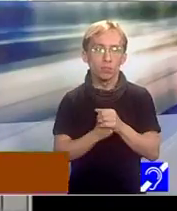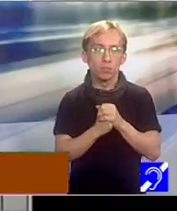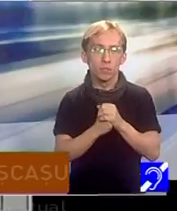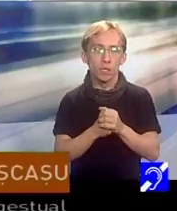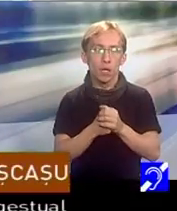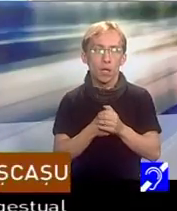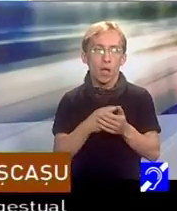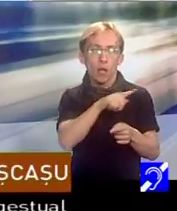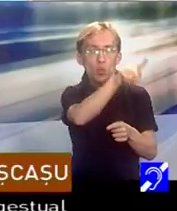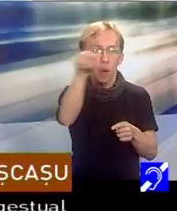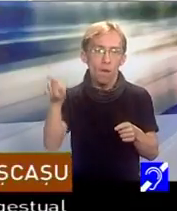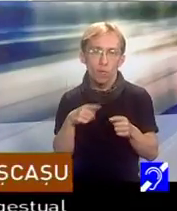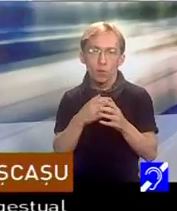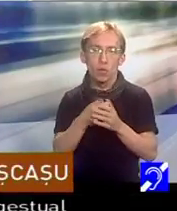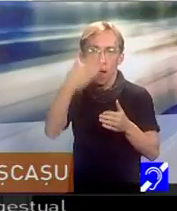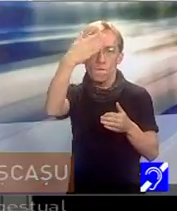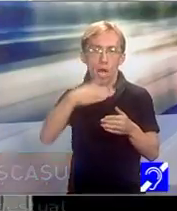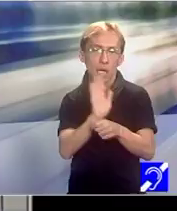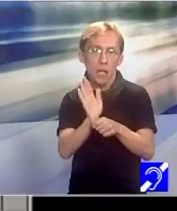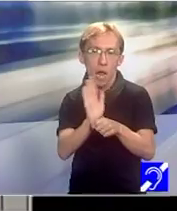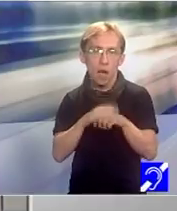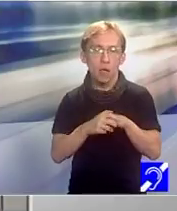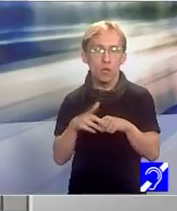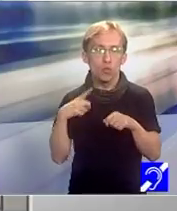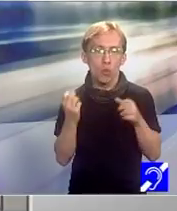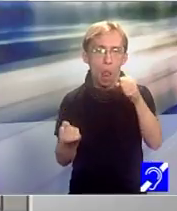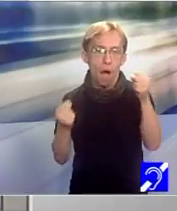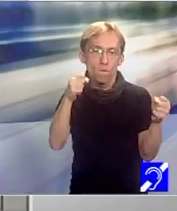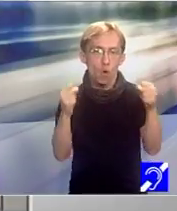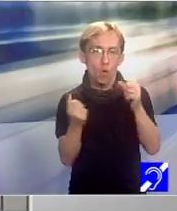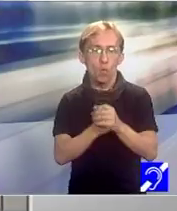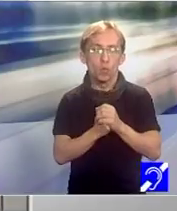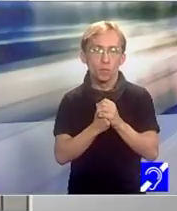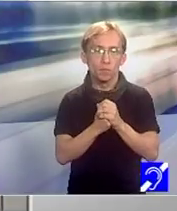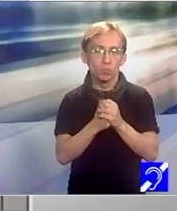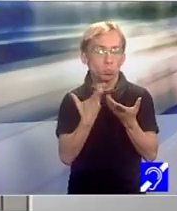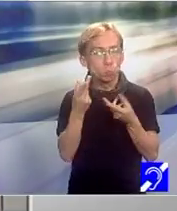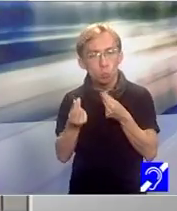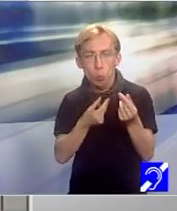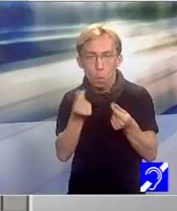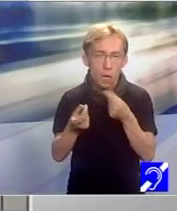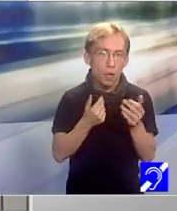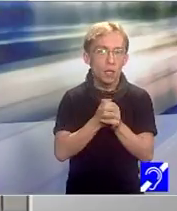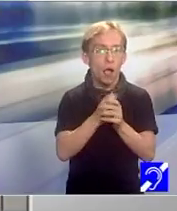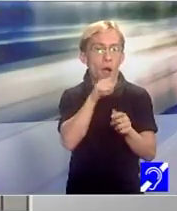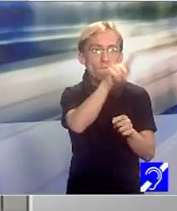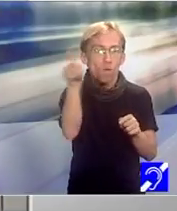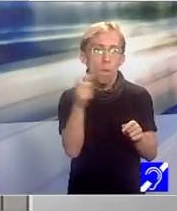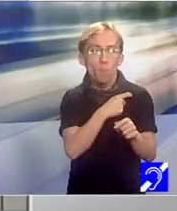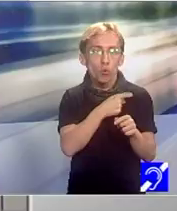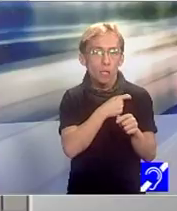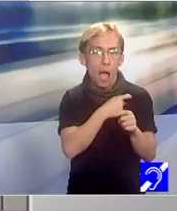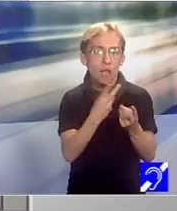Așadar, aceia dintre dumneavoastră care nu se află în fața televizorului, sunt la volan sau, de ce nu, la cumpărături la serviciu, puteți asculta varianta audio